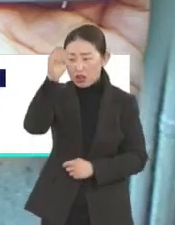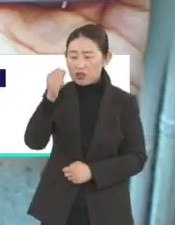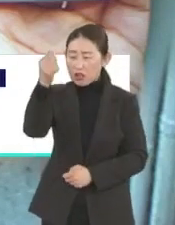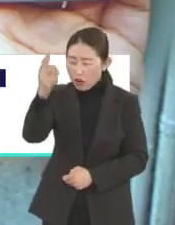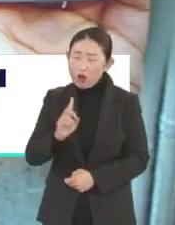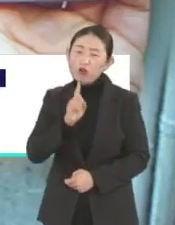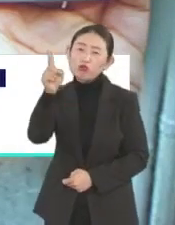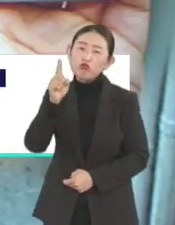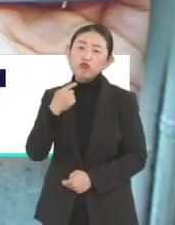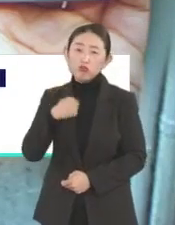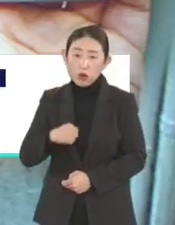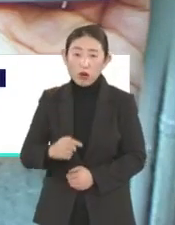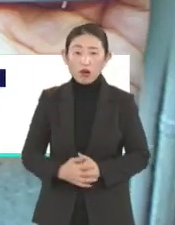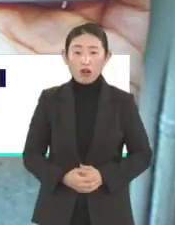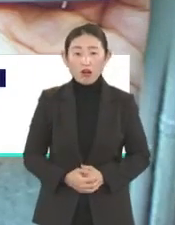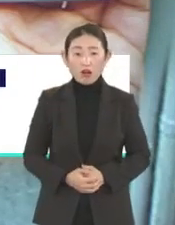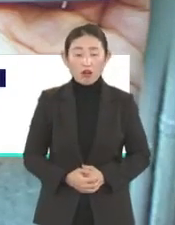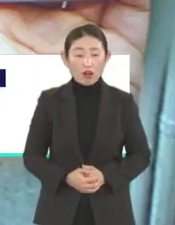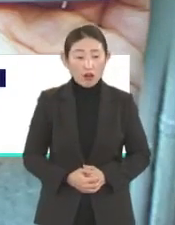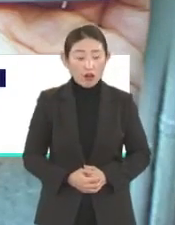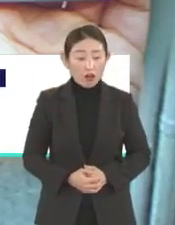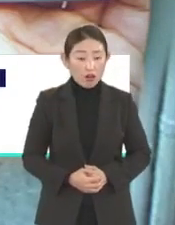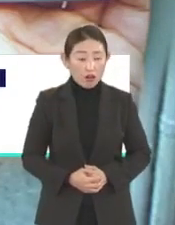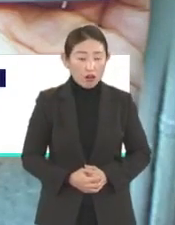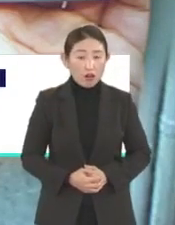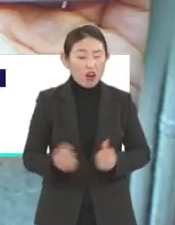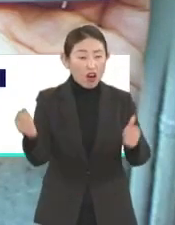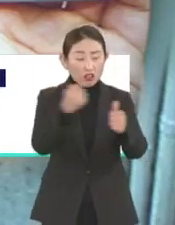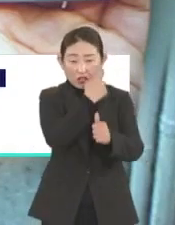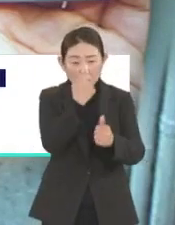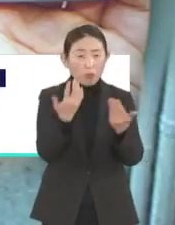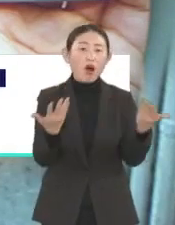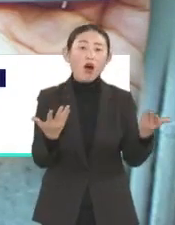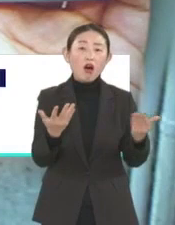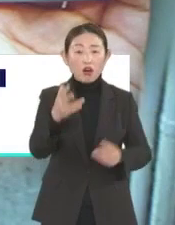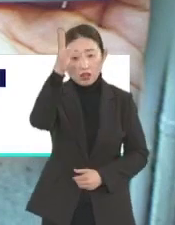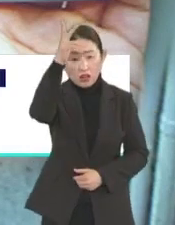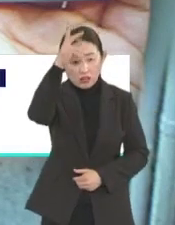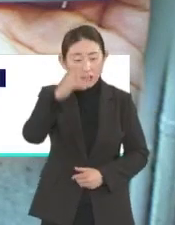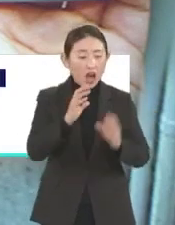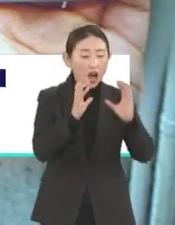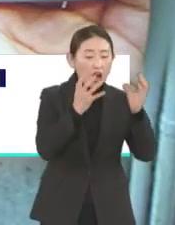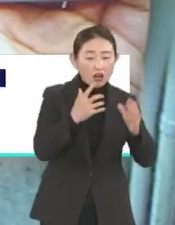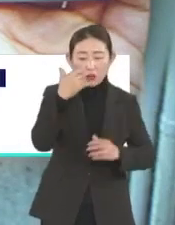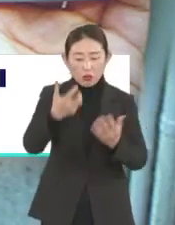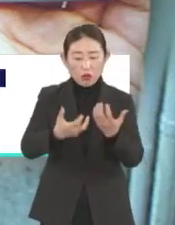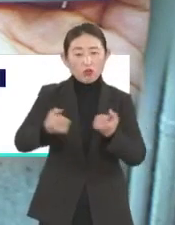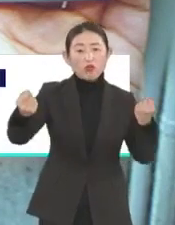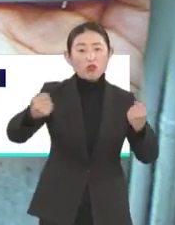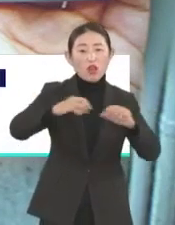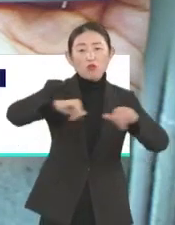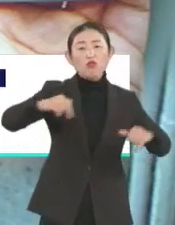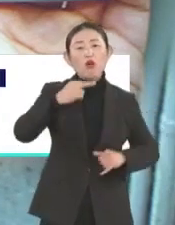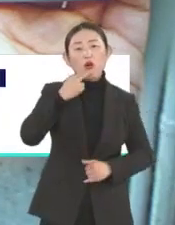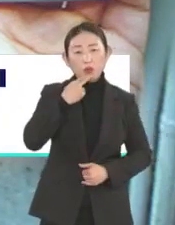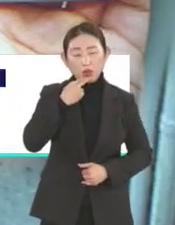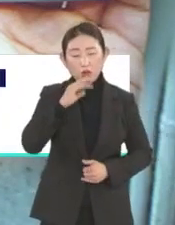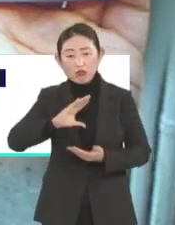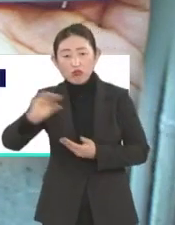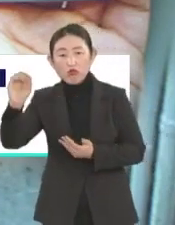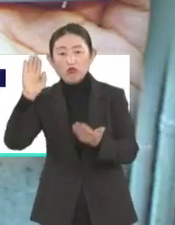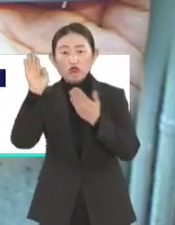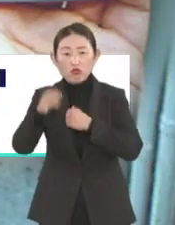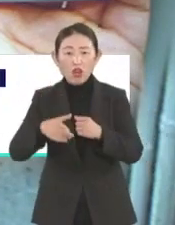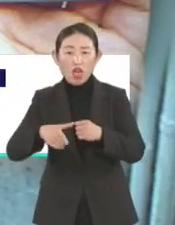것으로 밝혀졌습니다. 물리적인 피해가 없다는 이유로 경찰이 분리조치 없이 돌아간 사이에 끔찍한